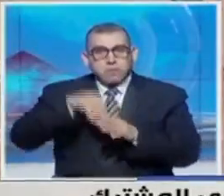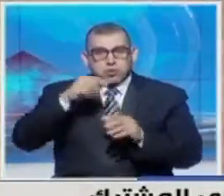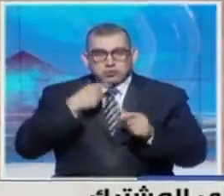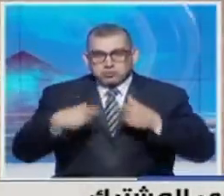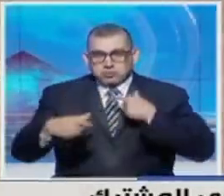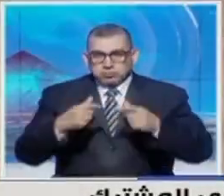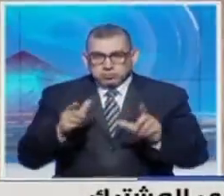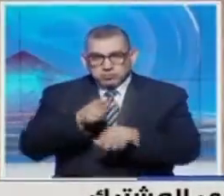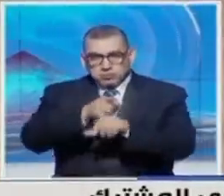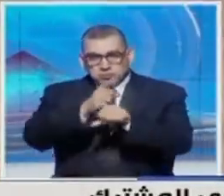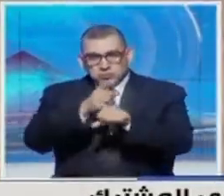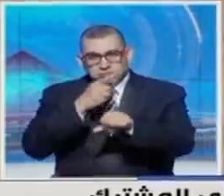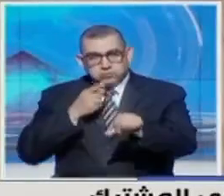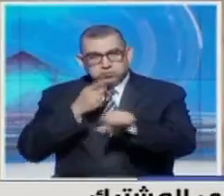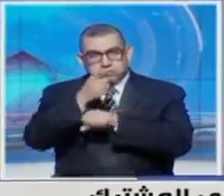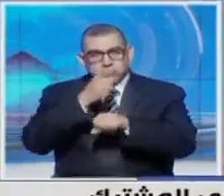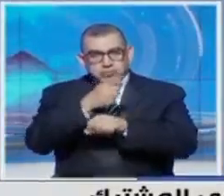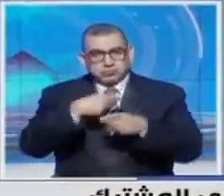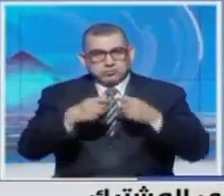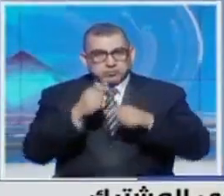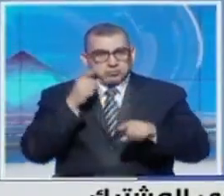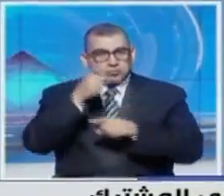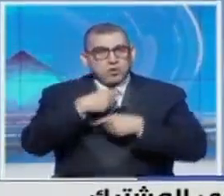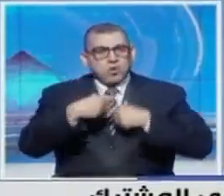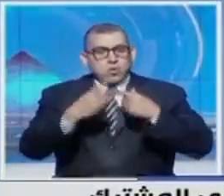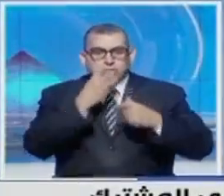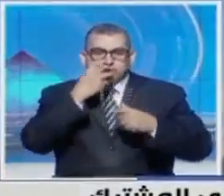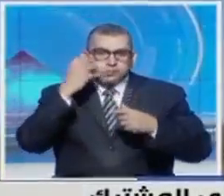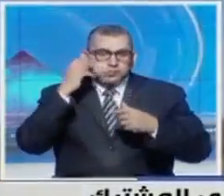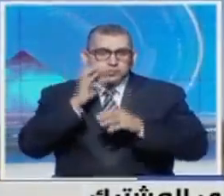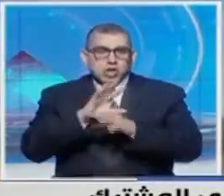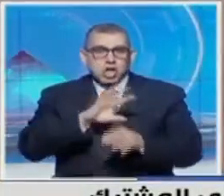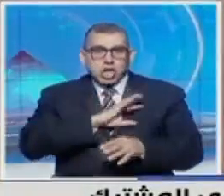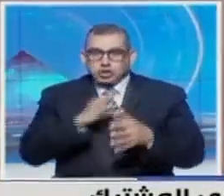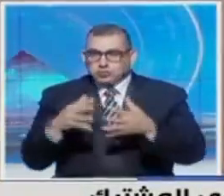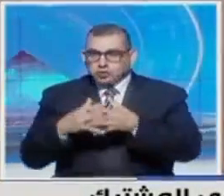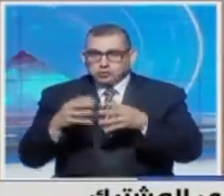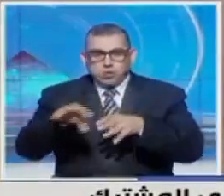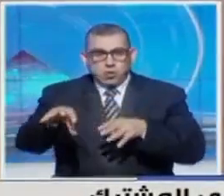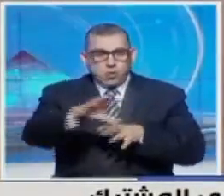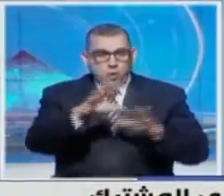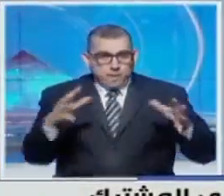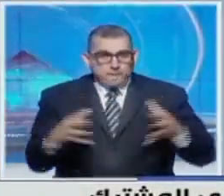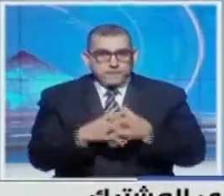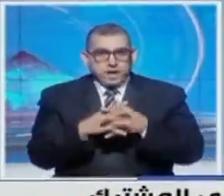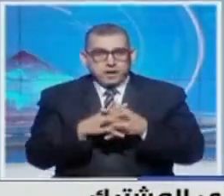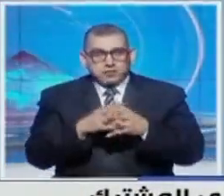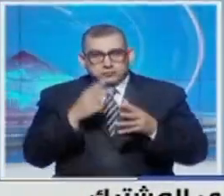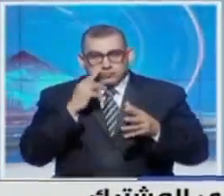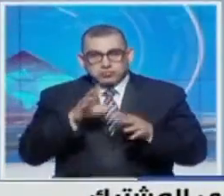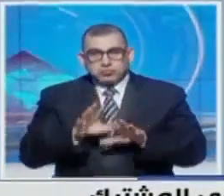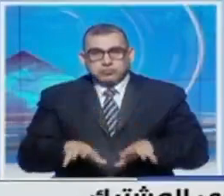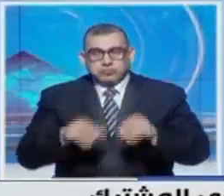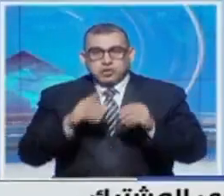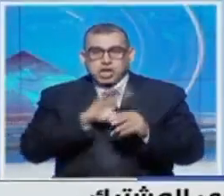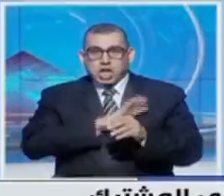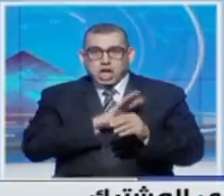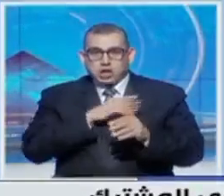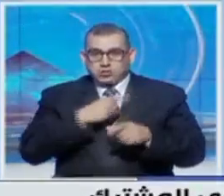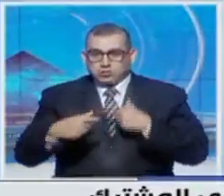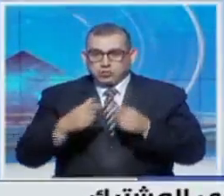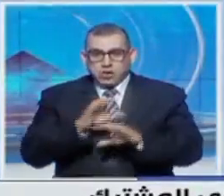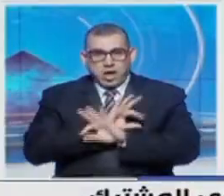تكتيكي للرماية بالذخيرة الحية لمختلف الأسلحة والقوات المشاركة في التدريب، حيث قامت المقاتلات